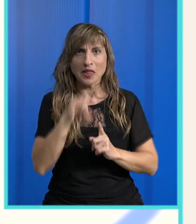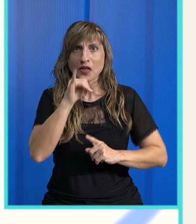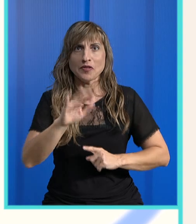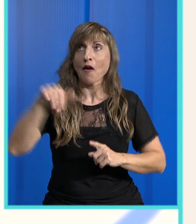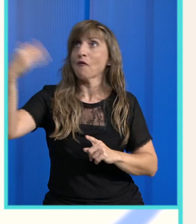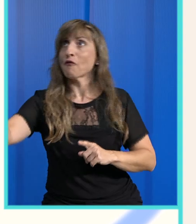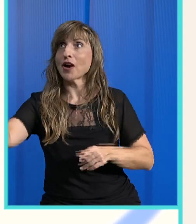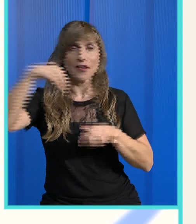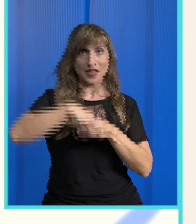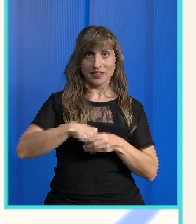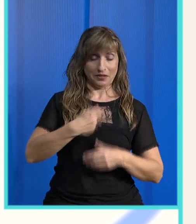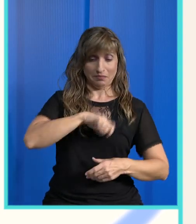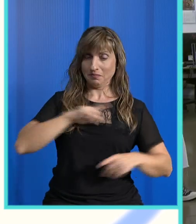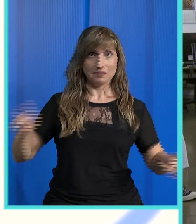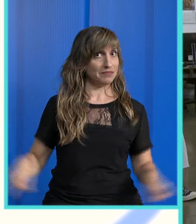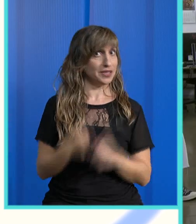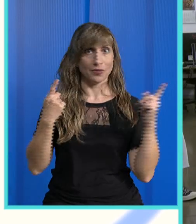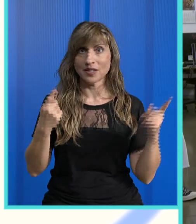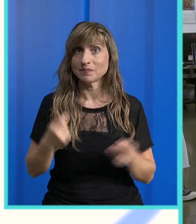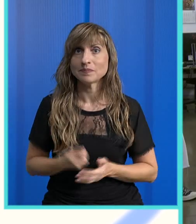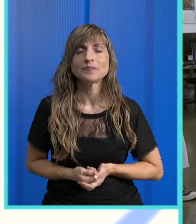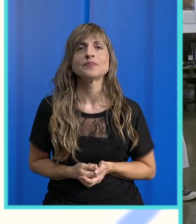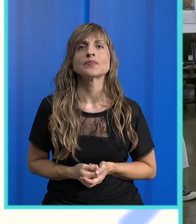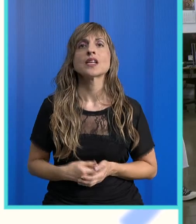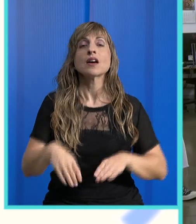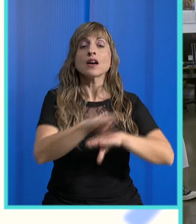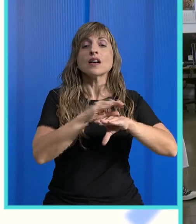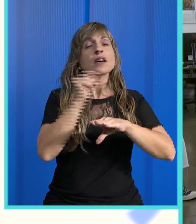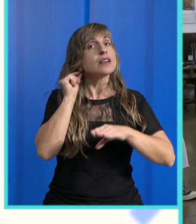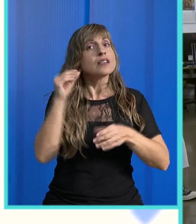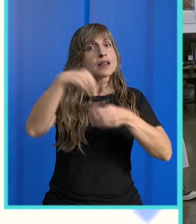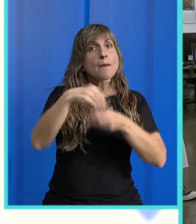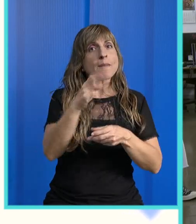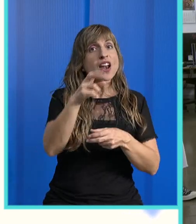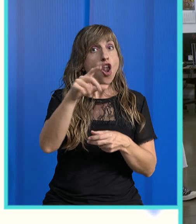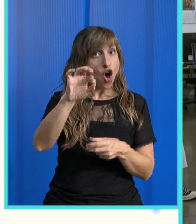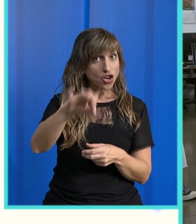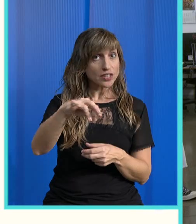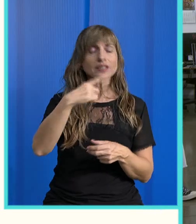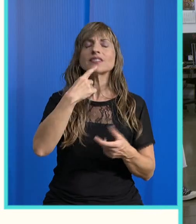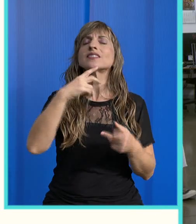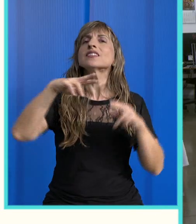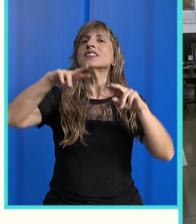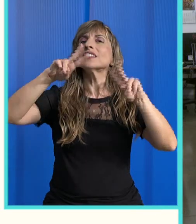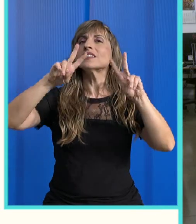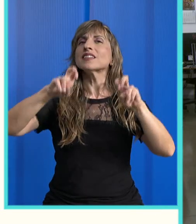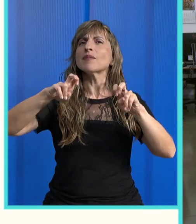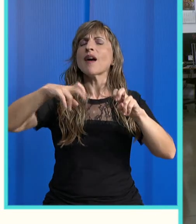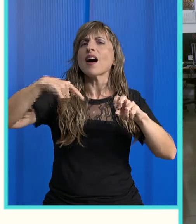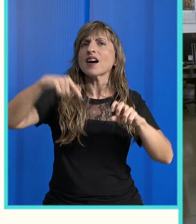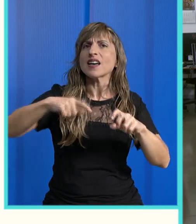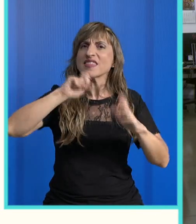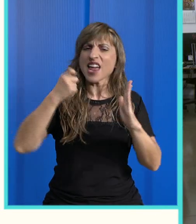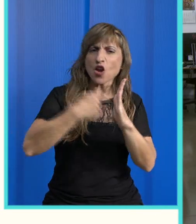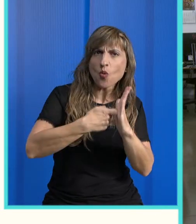en este caso es España. I la conseller d'Ari Interior Núria Parlón vol revertir la corba delinqüencial a Catalunya i es